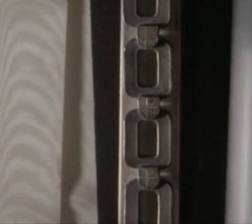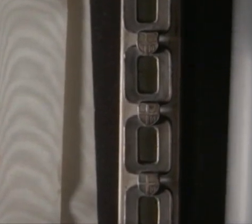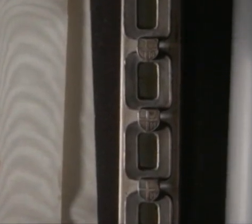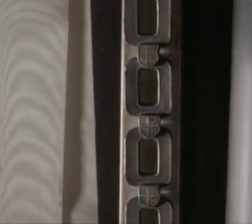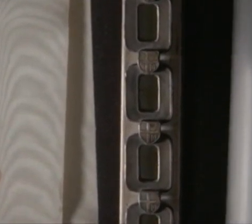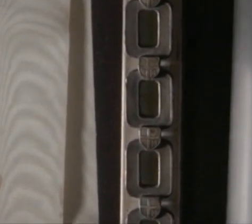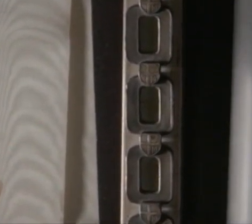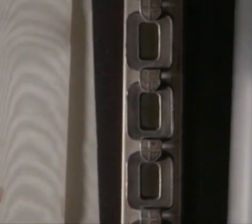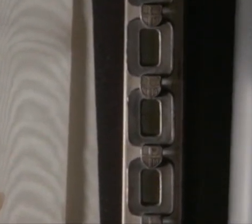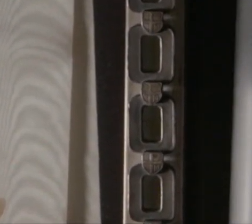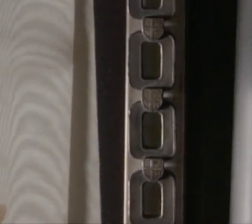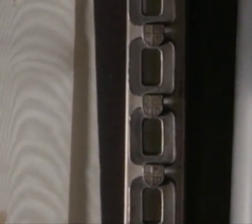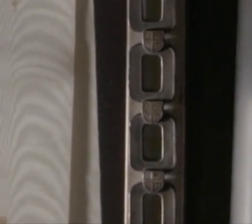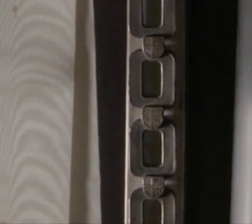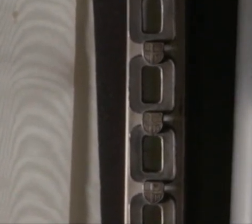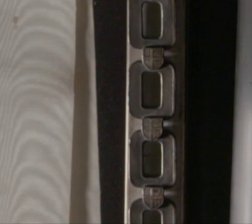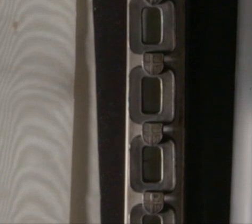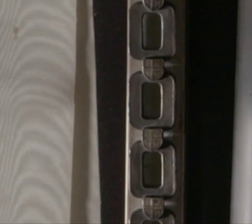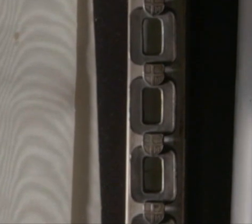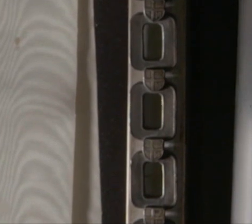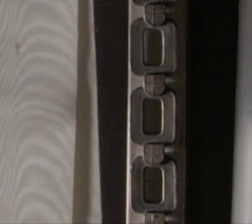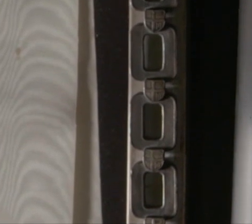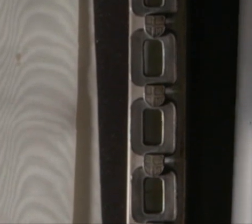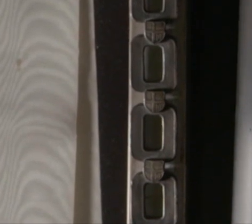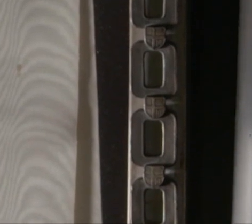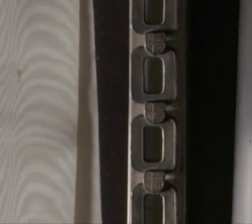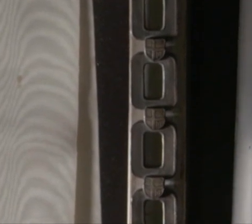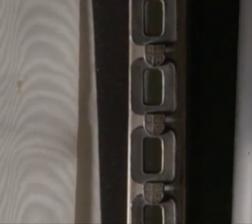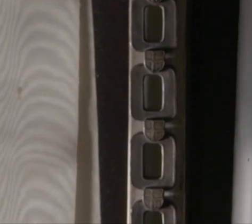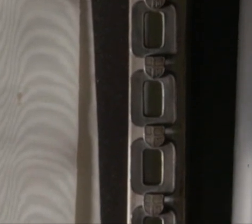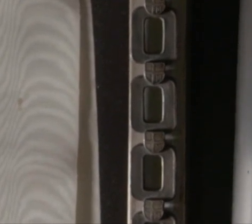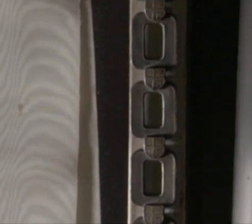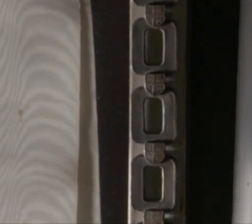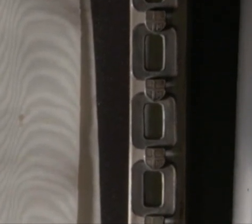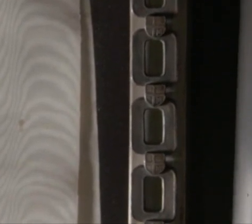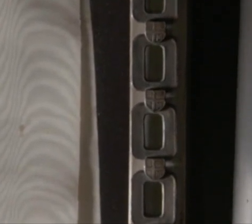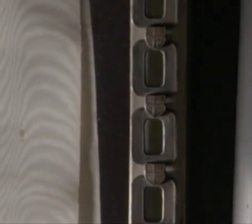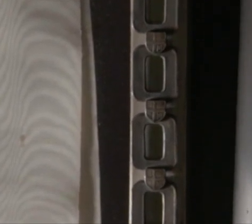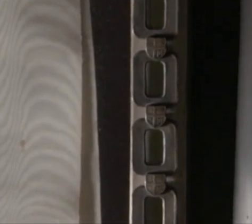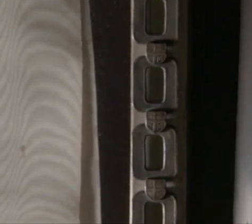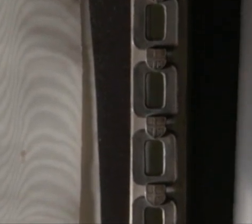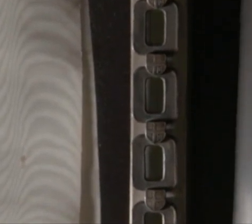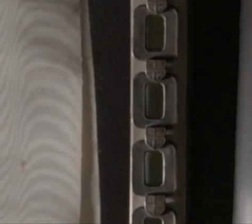Jezus, Jezus, Jezus,